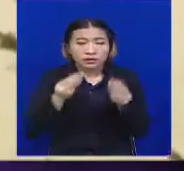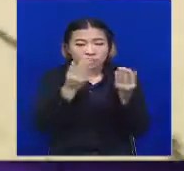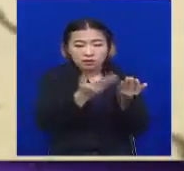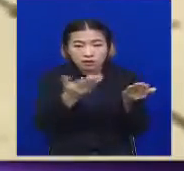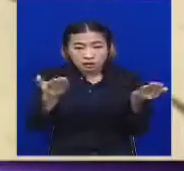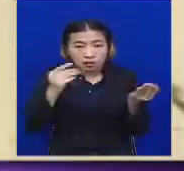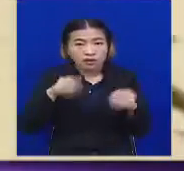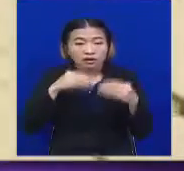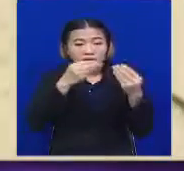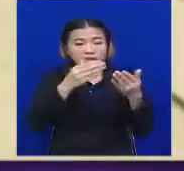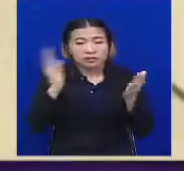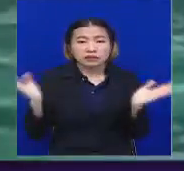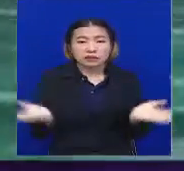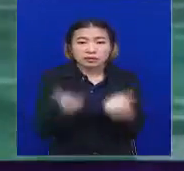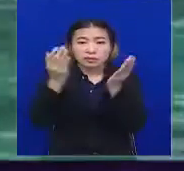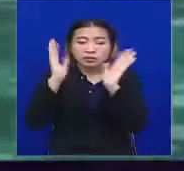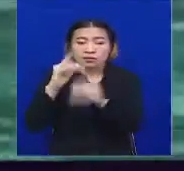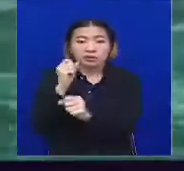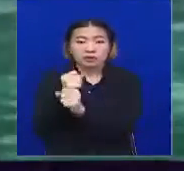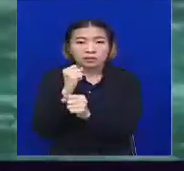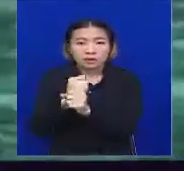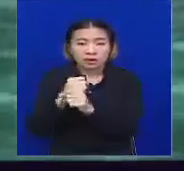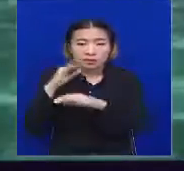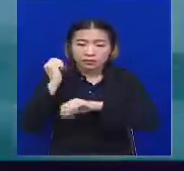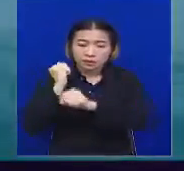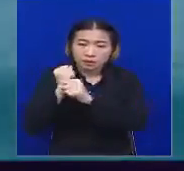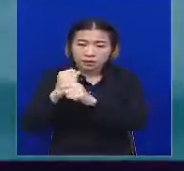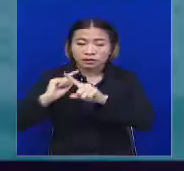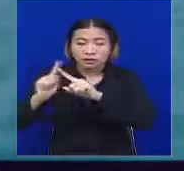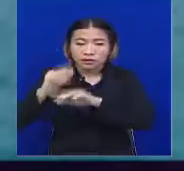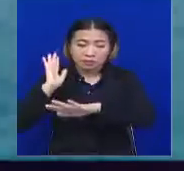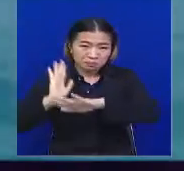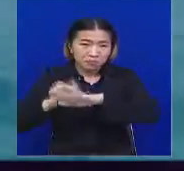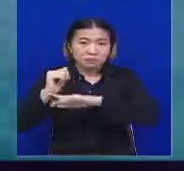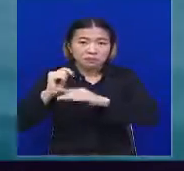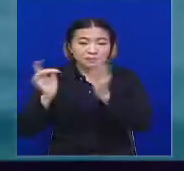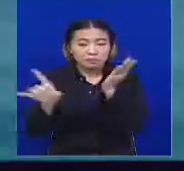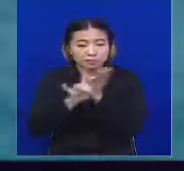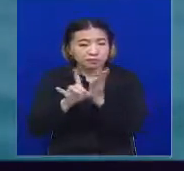การเพื่อสนับสนุนการทำงานของเจ้าหน้าที่ให้มีประสิทธิภาพทั้งหมดนี้จึงเป็น